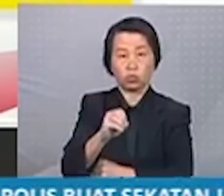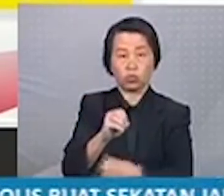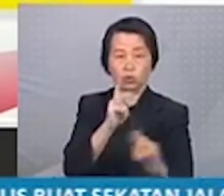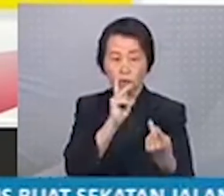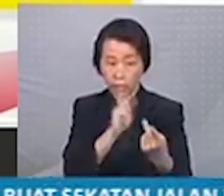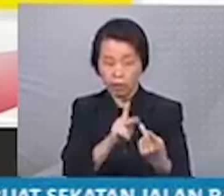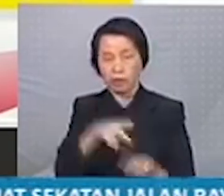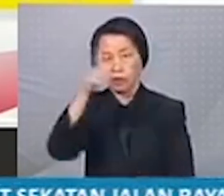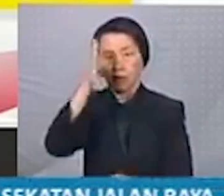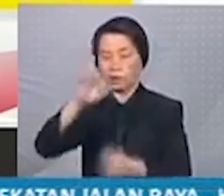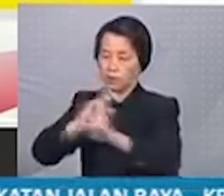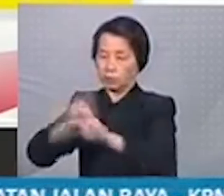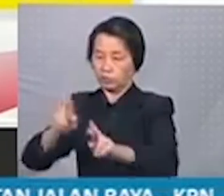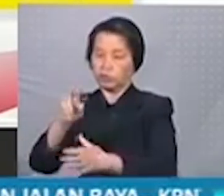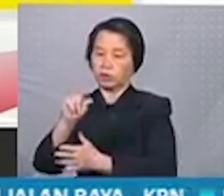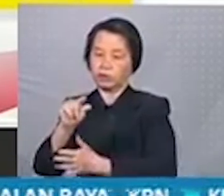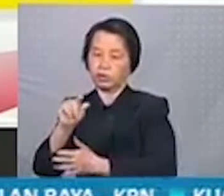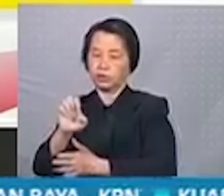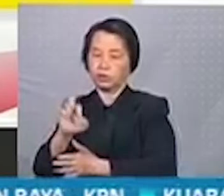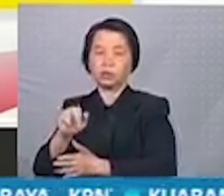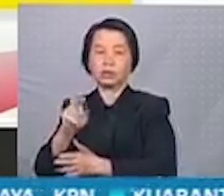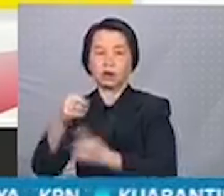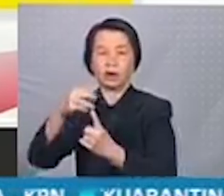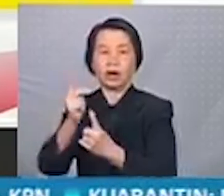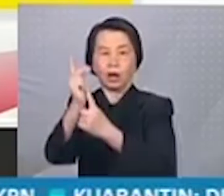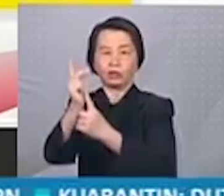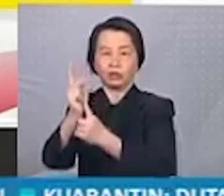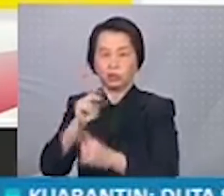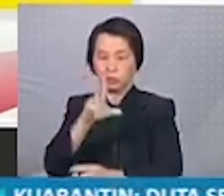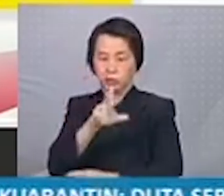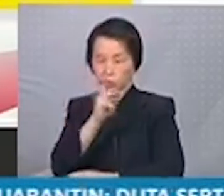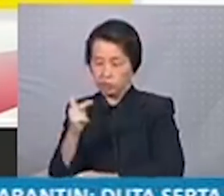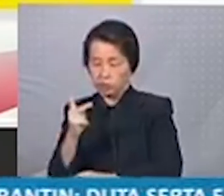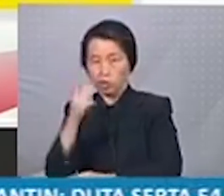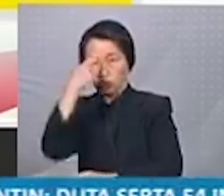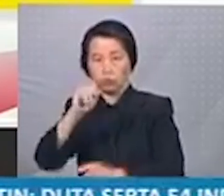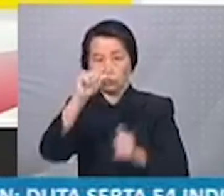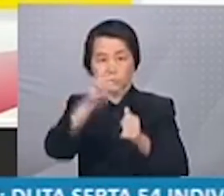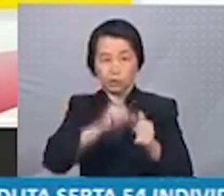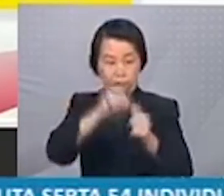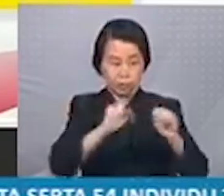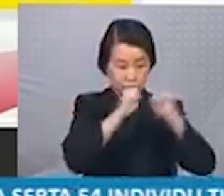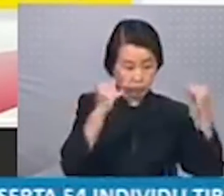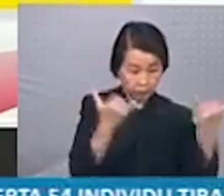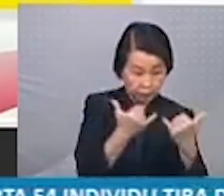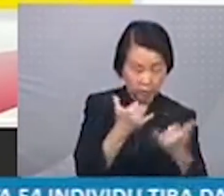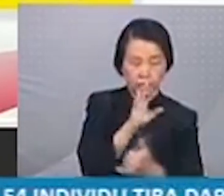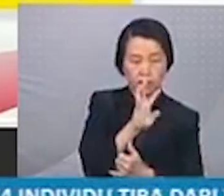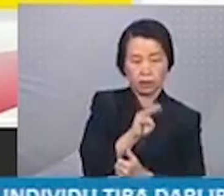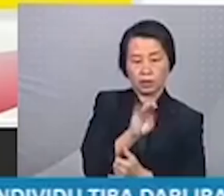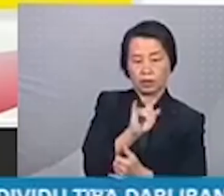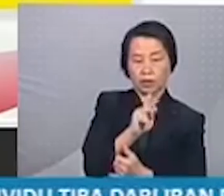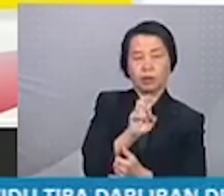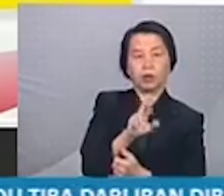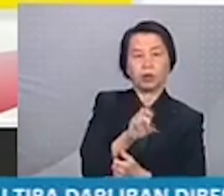kerajaan Eka menyelesaikan Grant khas sebanyak 3000 Ringgit untuk setiap Sarekat micro ia